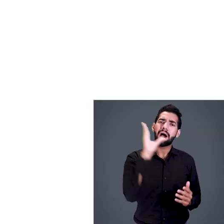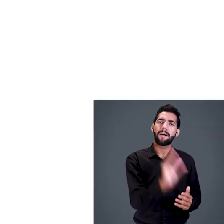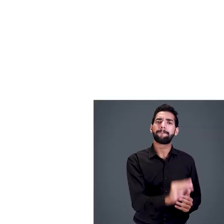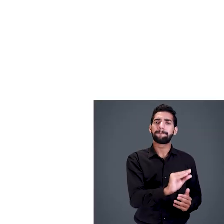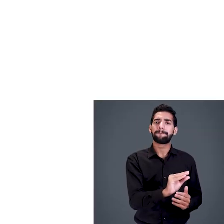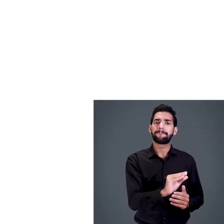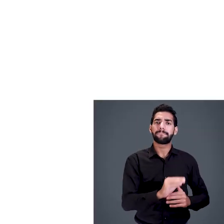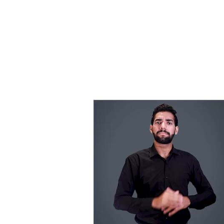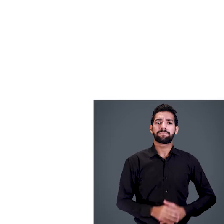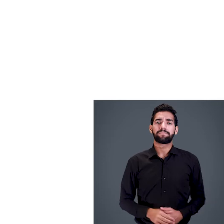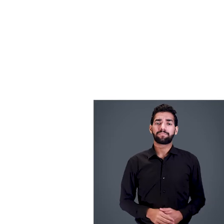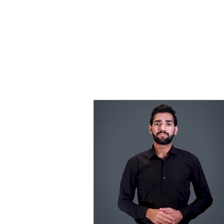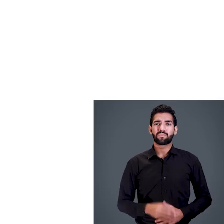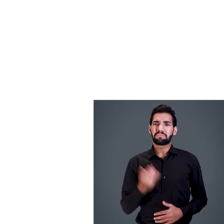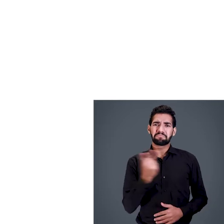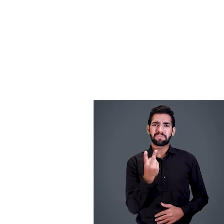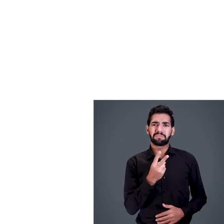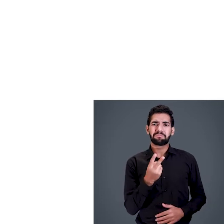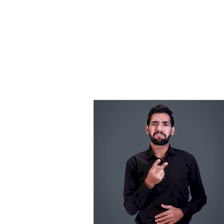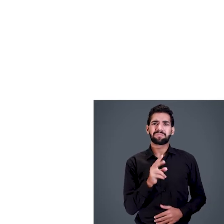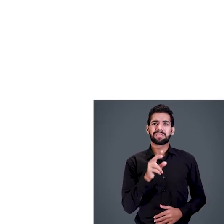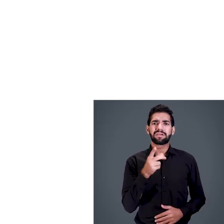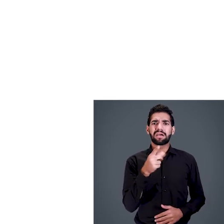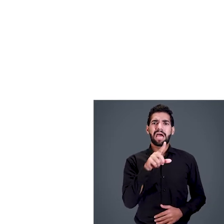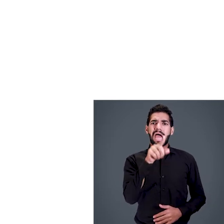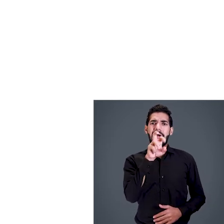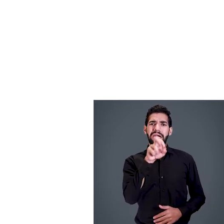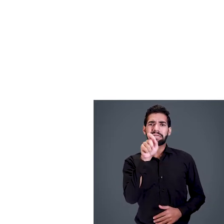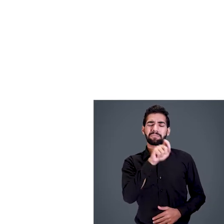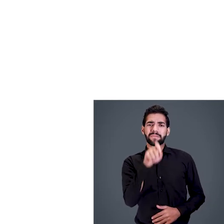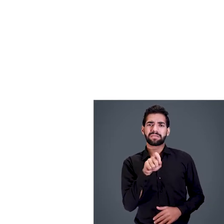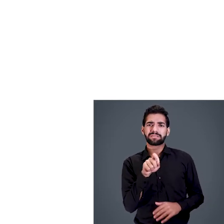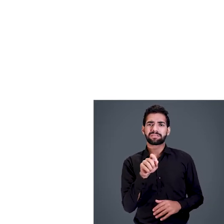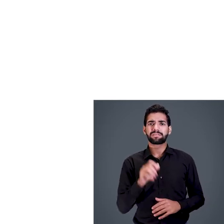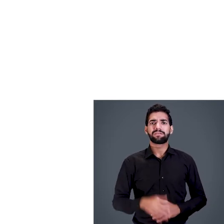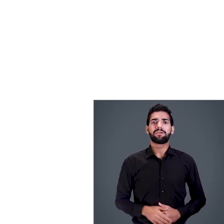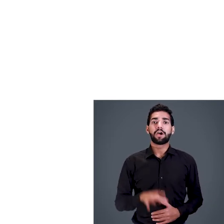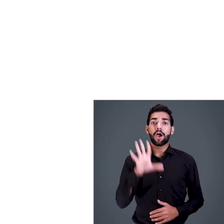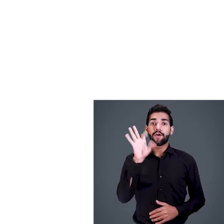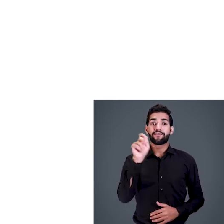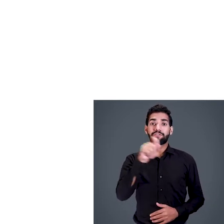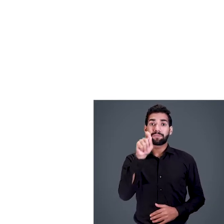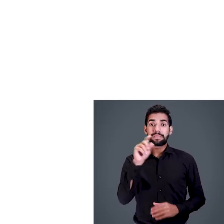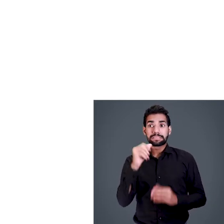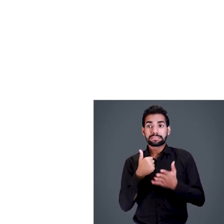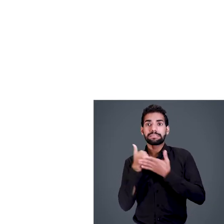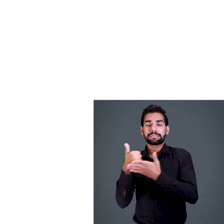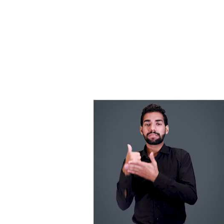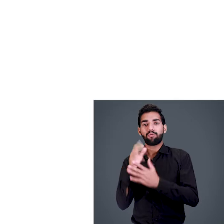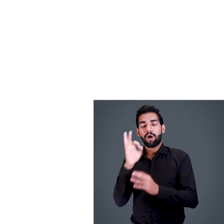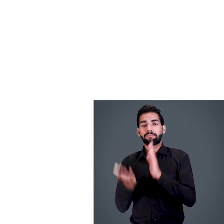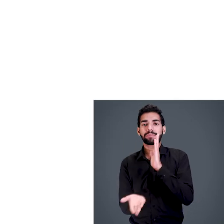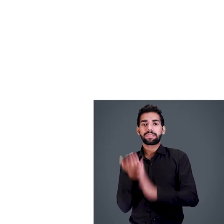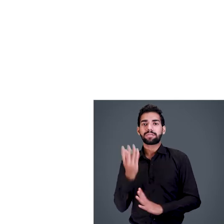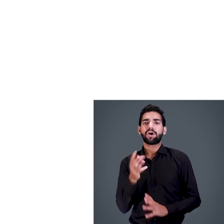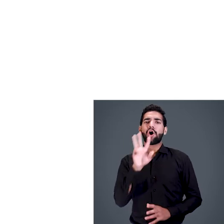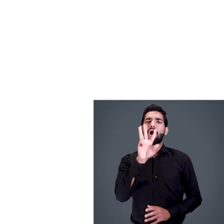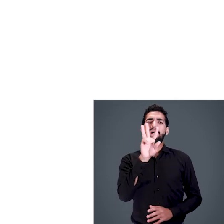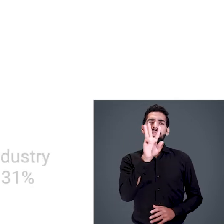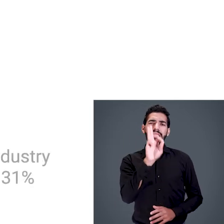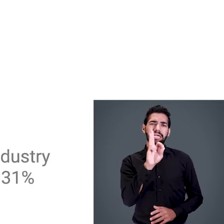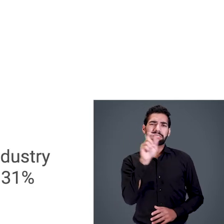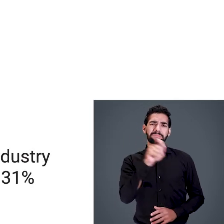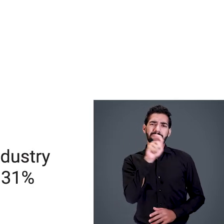کہ پاکستانی اکانومی میں کنٹریبیوٹ کر رہا ہے، اراؤنڈ 18%. 50% پلس آپ کی سروسز ہیں، اور جو ریمیننگ